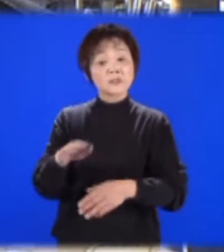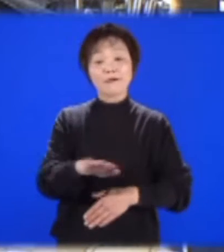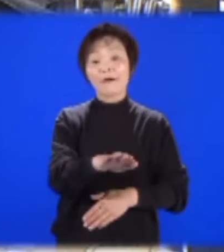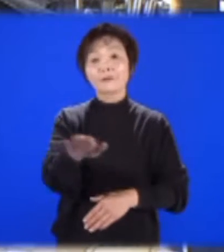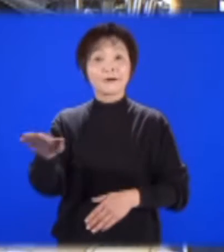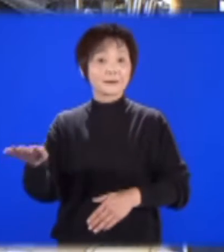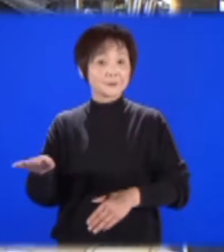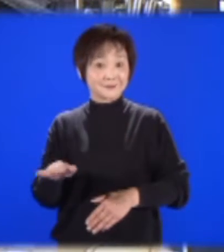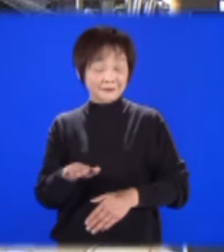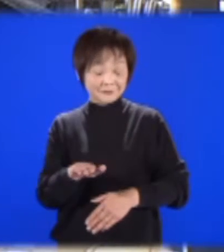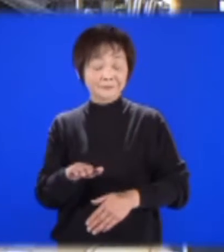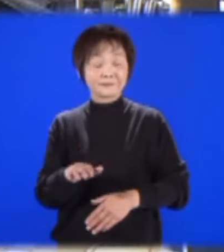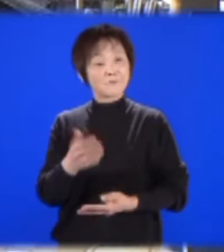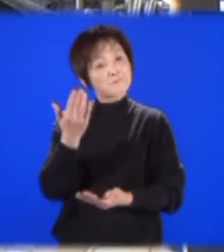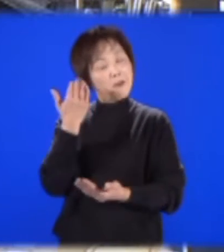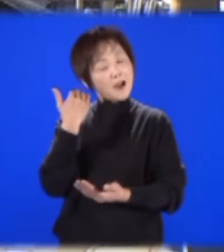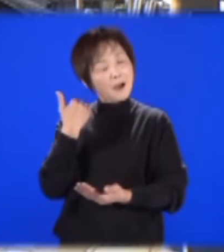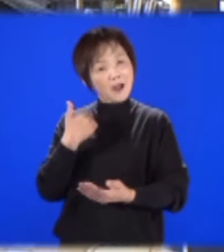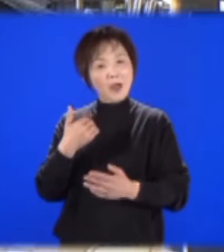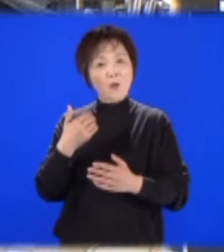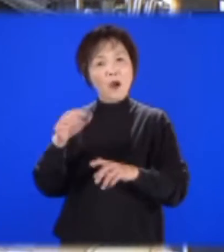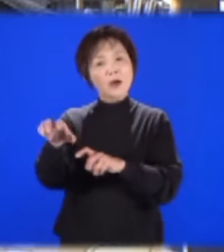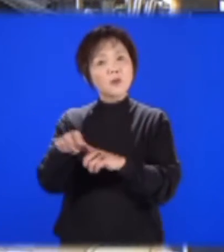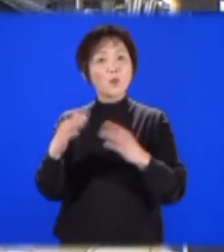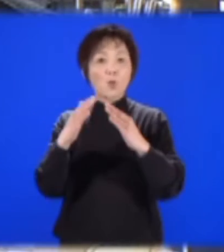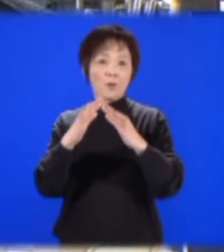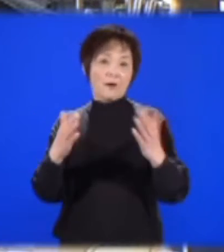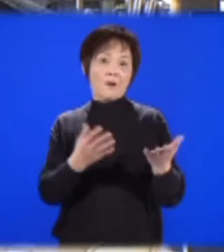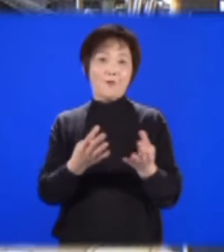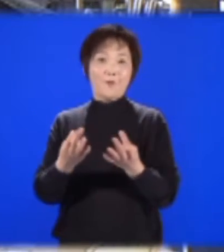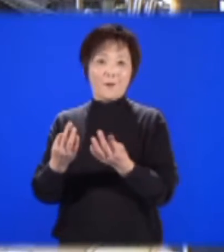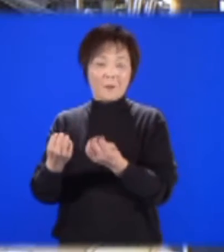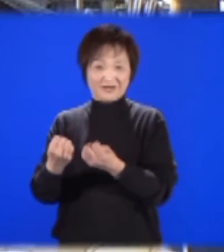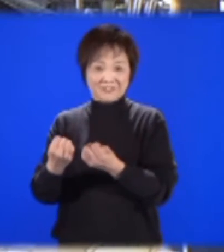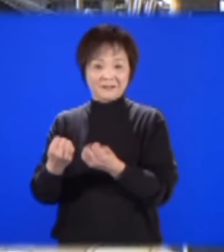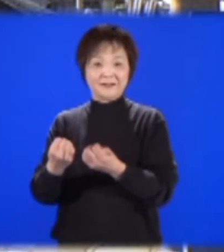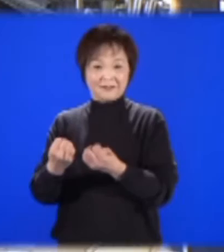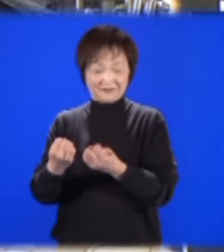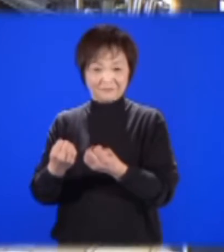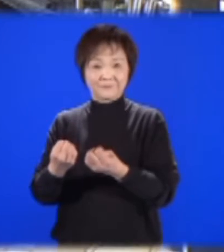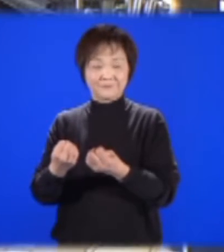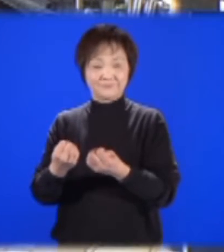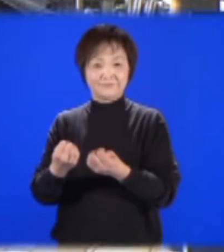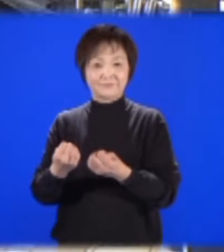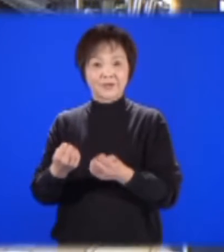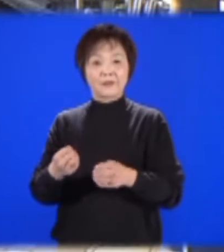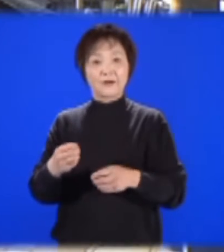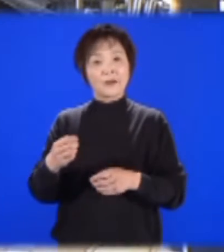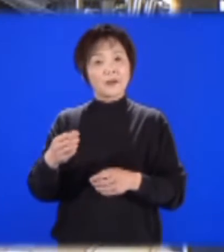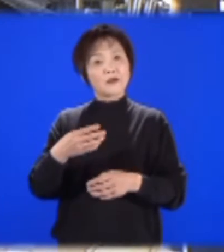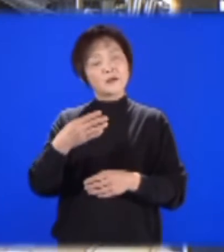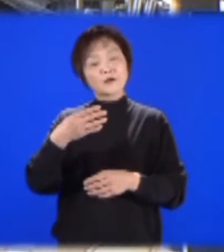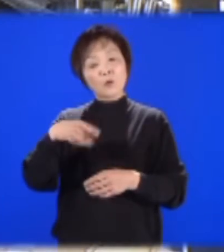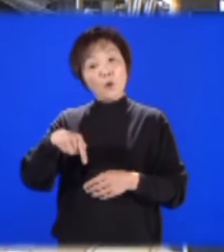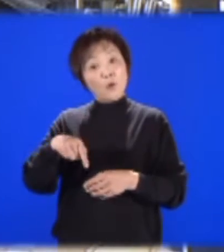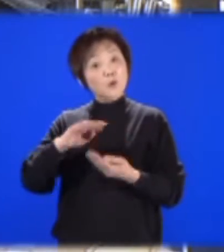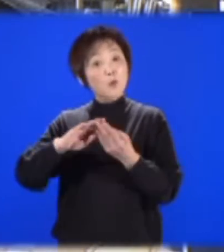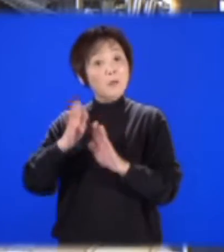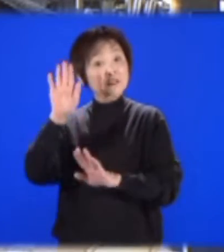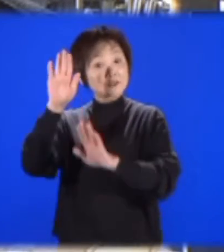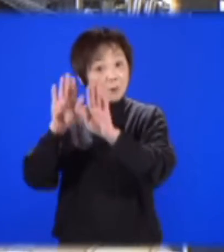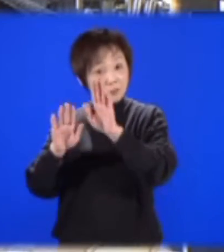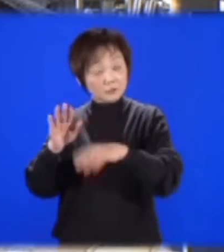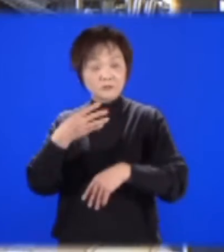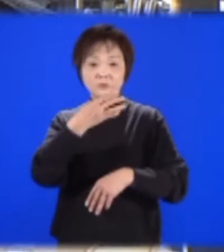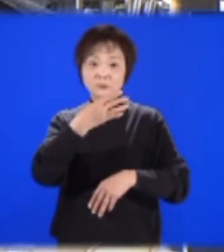は、もともと農家が多かったところなので、東海道の街並みというのが、四日市やあるいは日永、あ